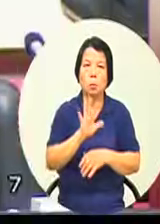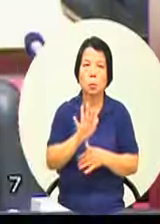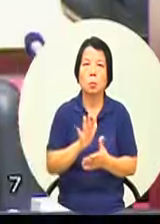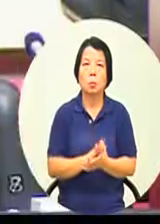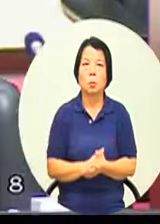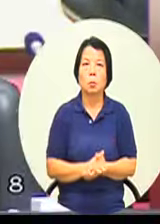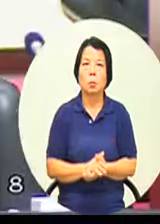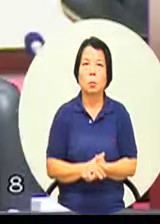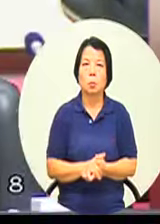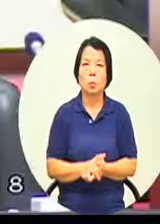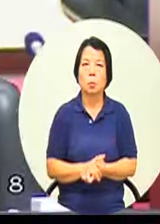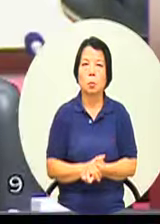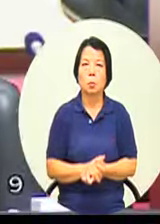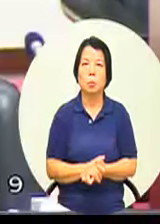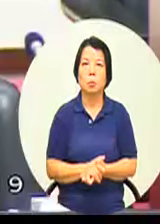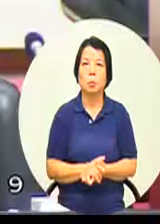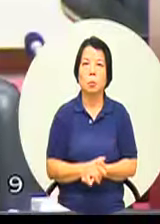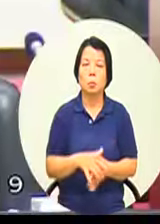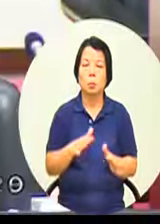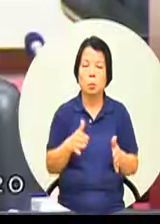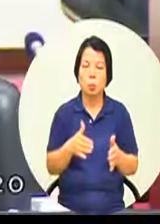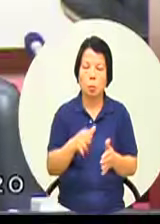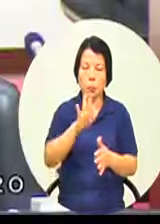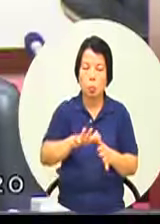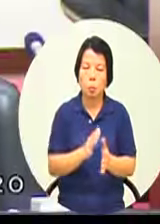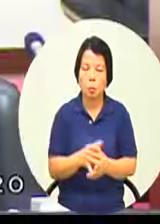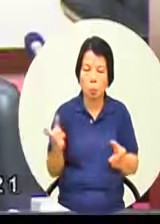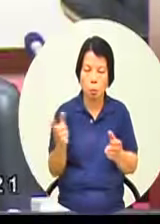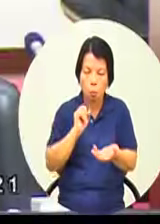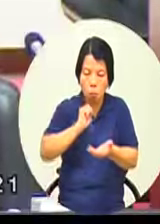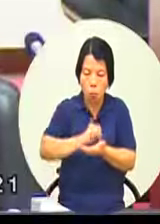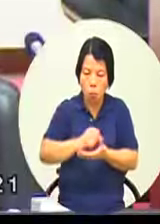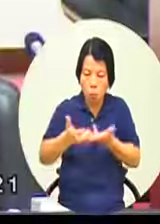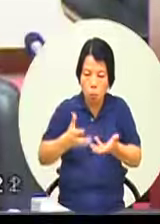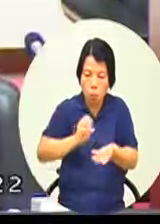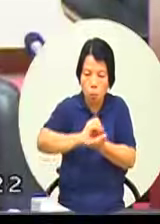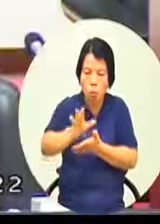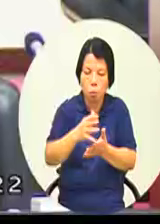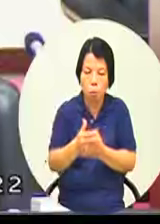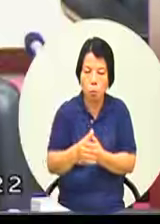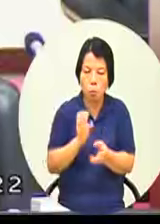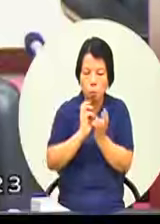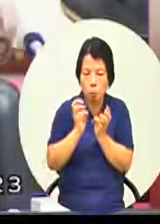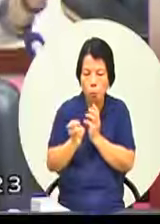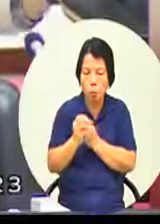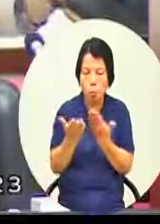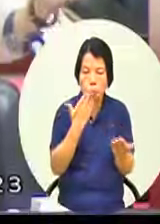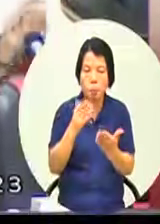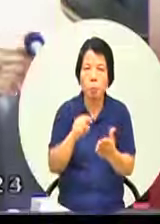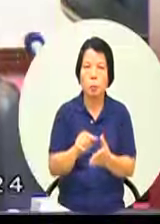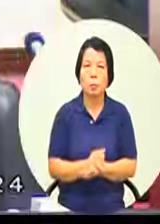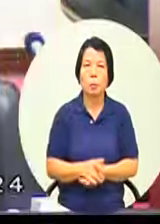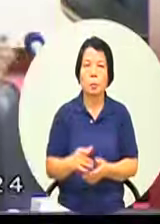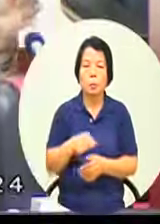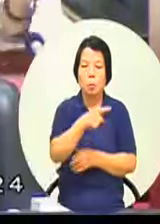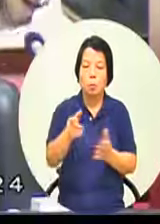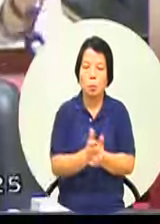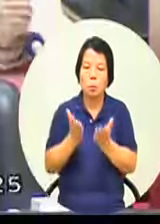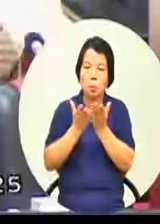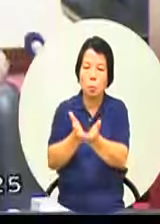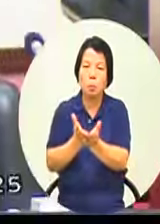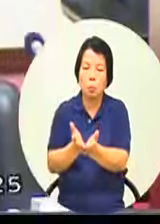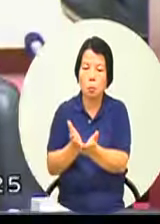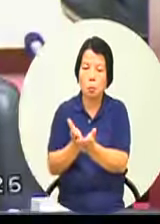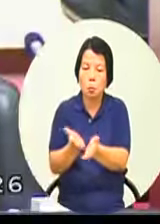海洋局哈，它相对的，在他们的报告里头，报告得很清楚，因为他们有轮船搁